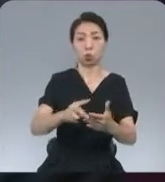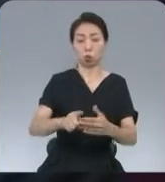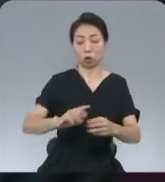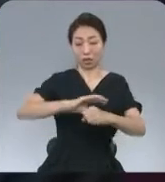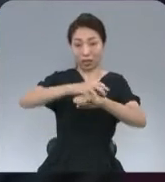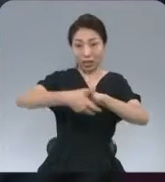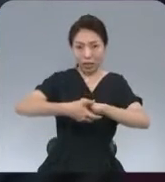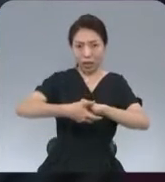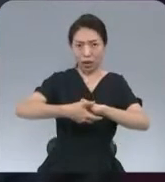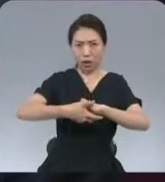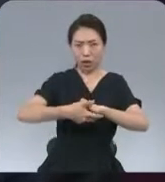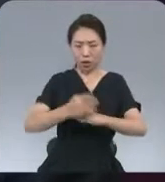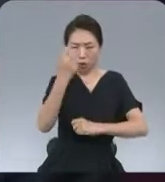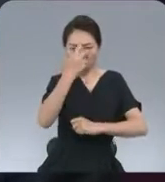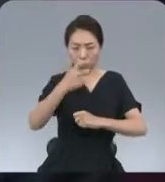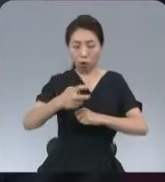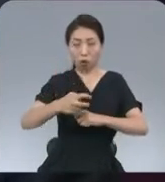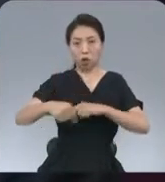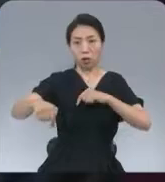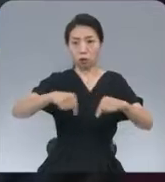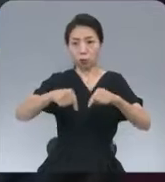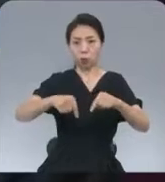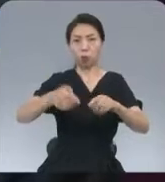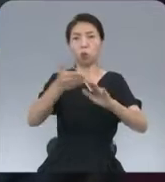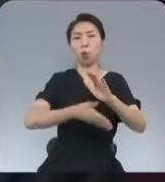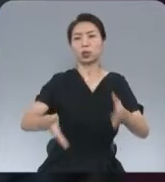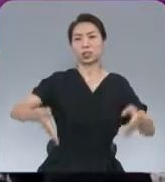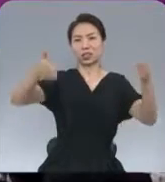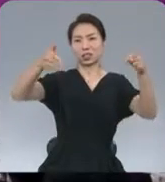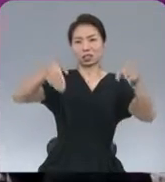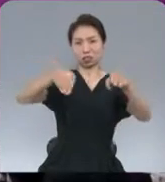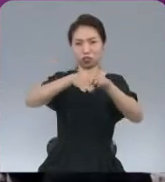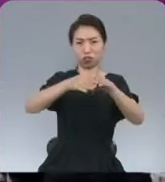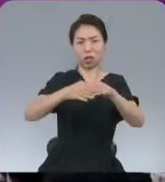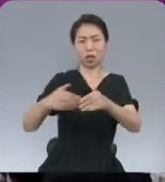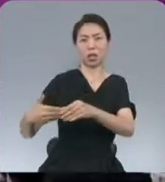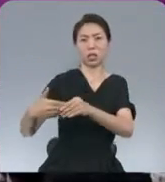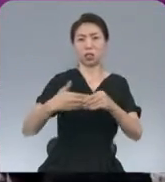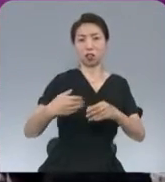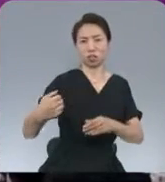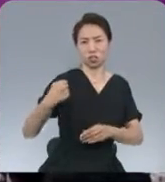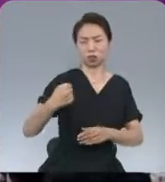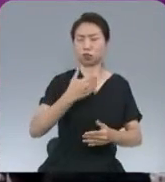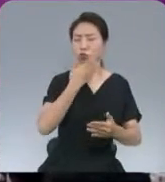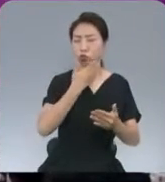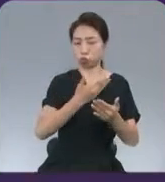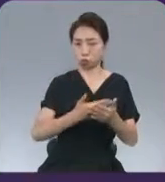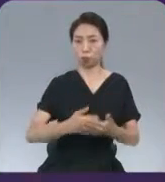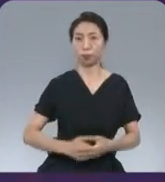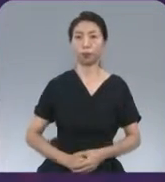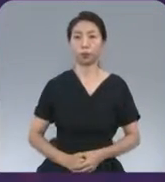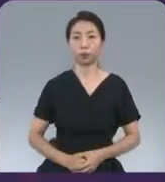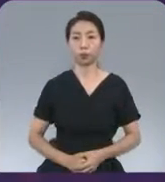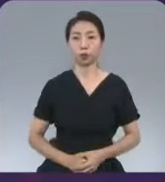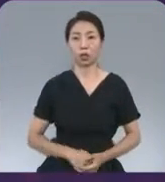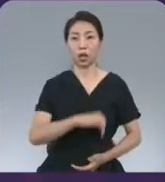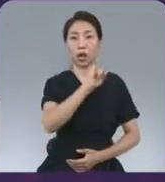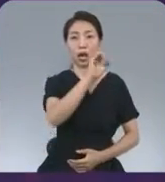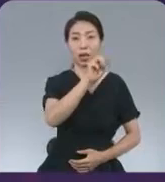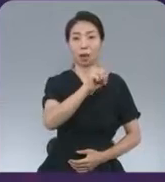наиболее важной политической задачей он подчеркнул необходимости тесного сотрудничества между странами для